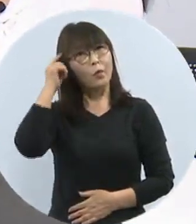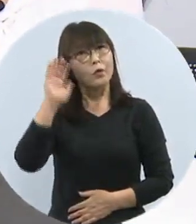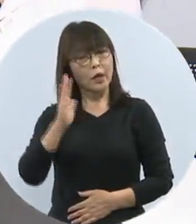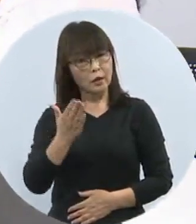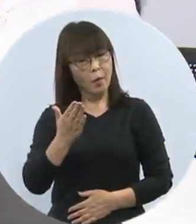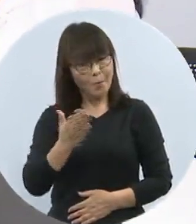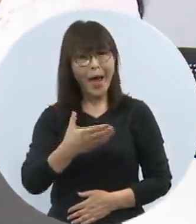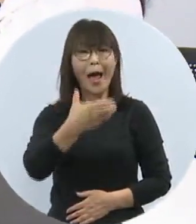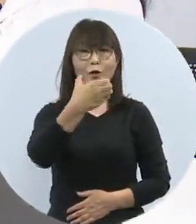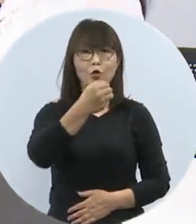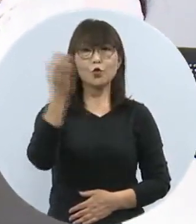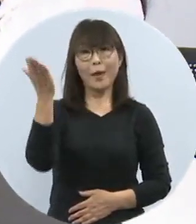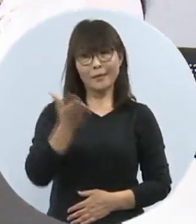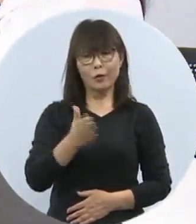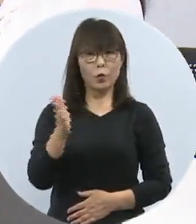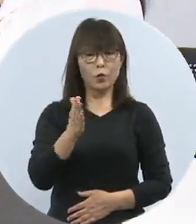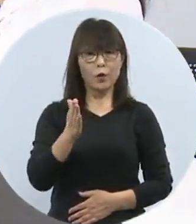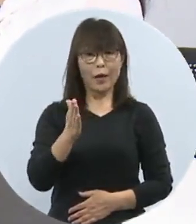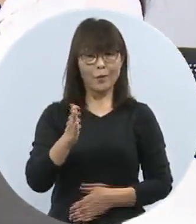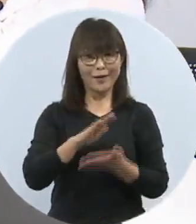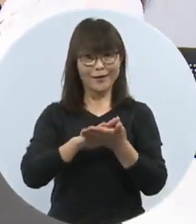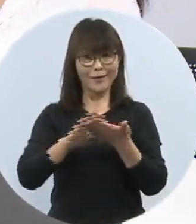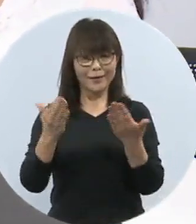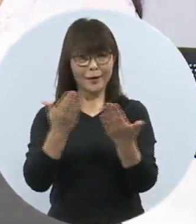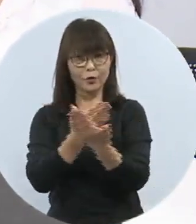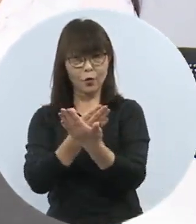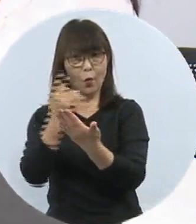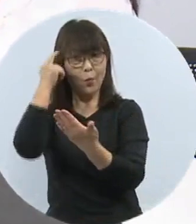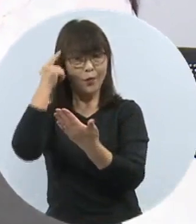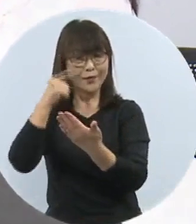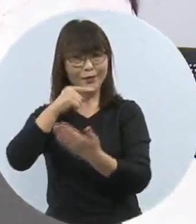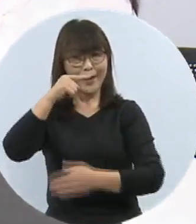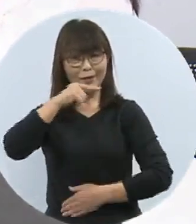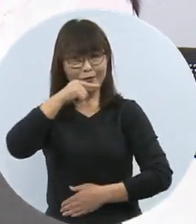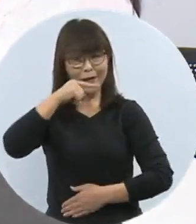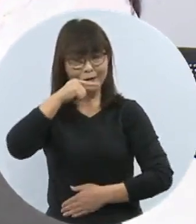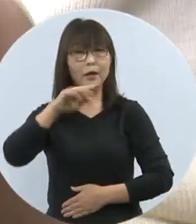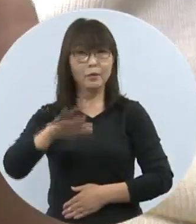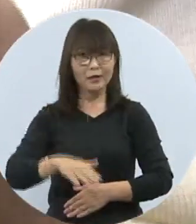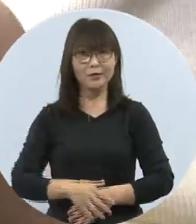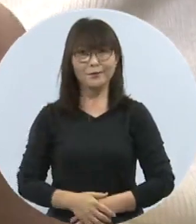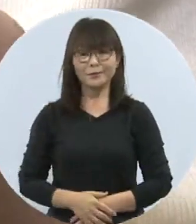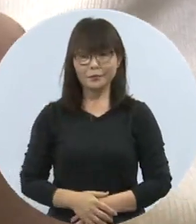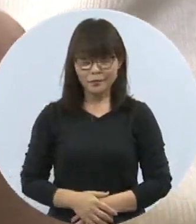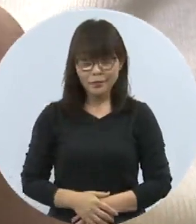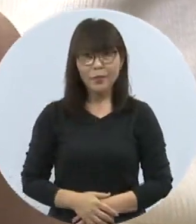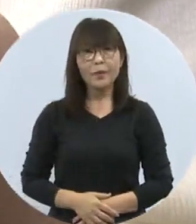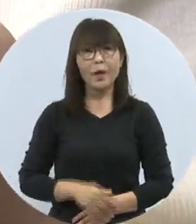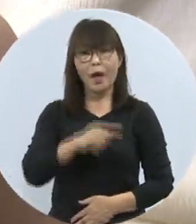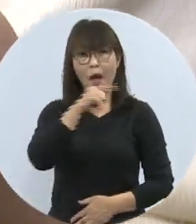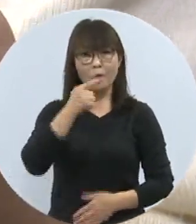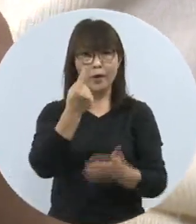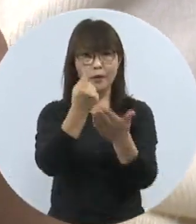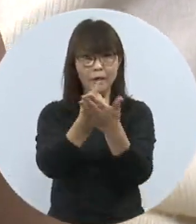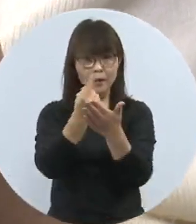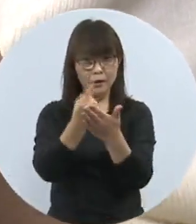でも 90% ぐらいは汚れ落ちてると思って使ってます。 そう、実は歯ブラシだけで